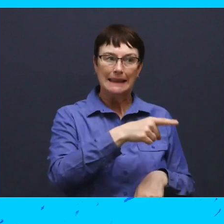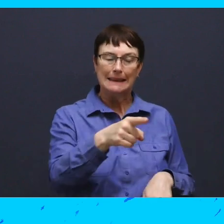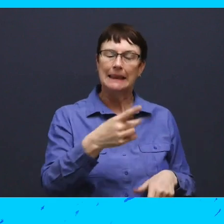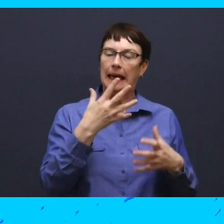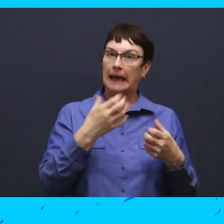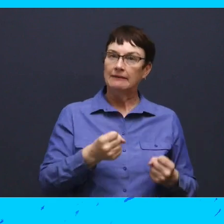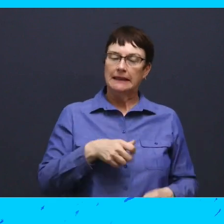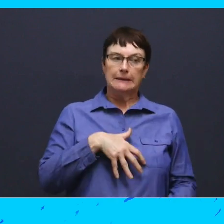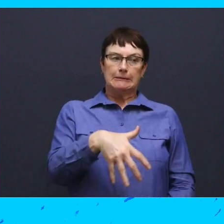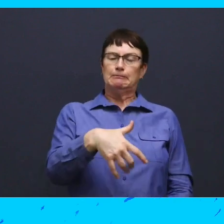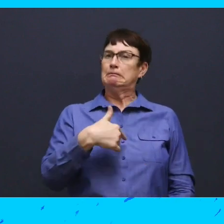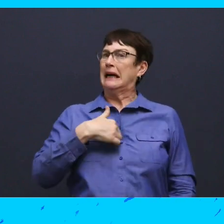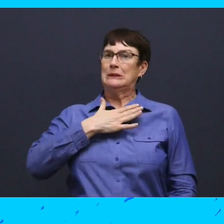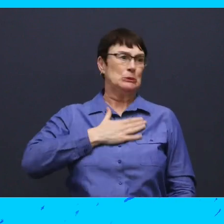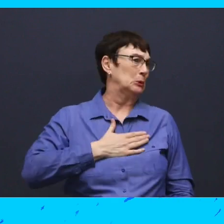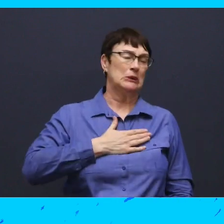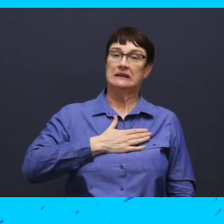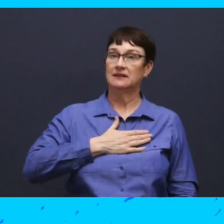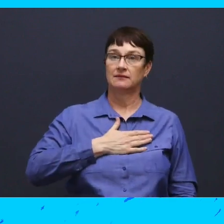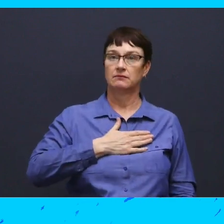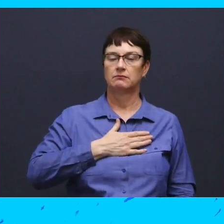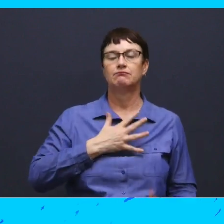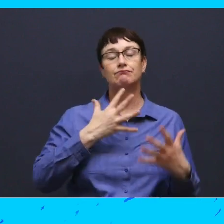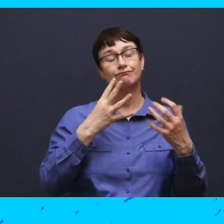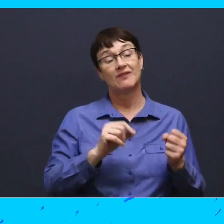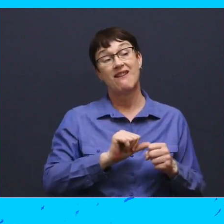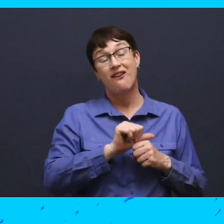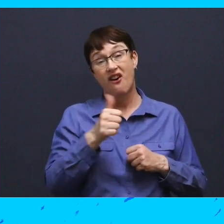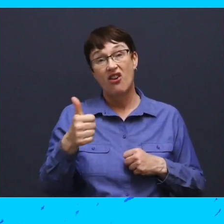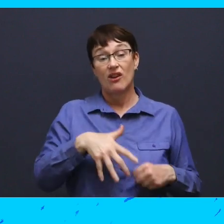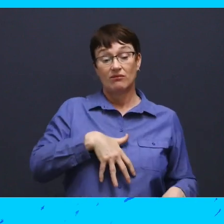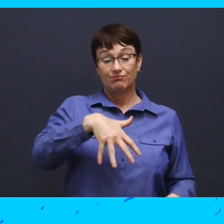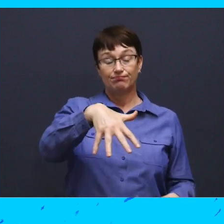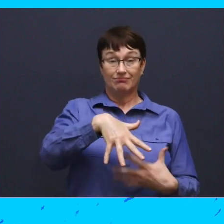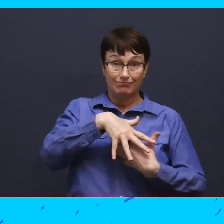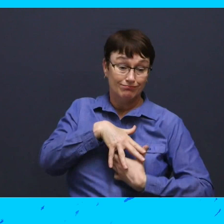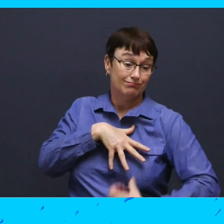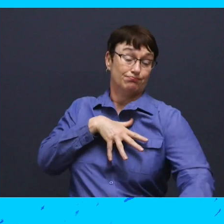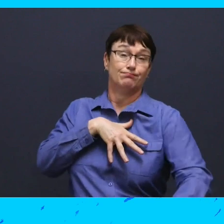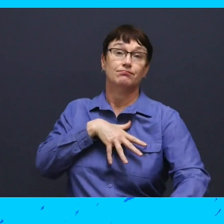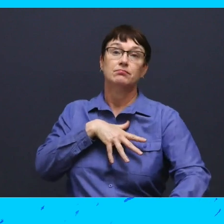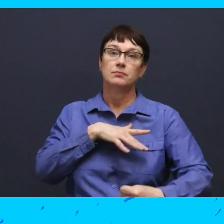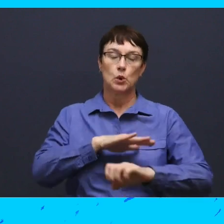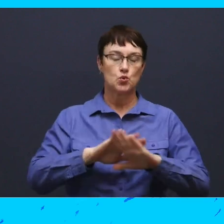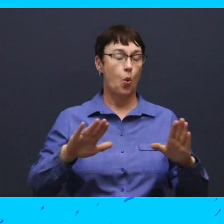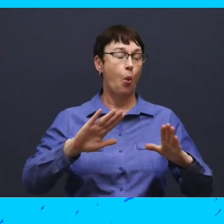Nous voyons que en 20 millions de grossesses,